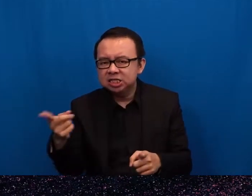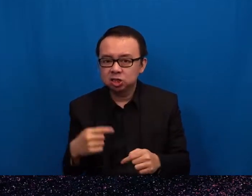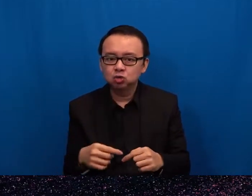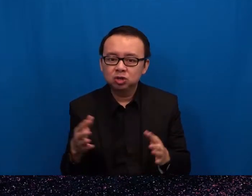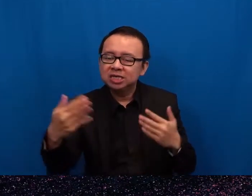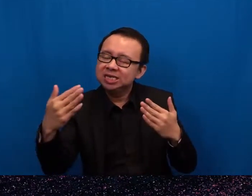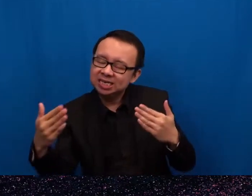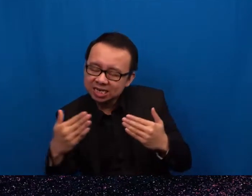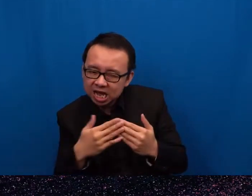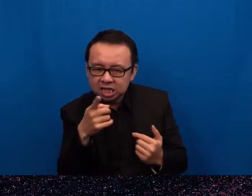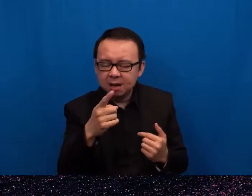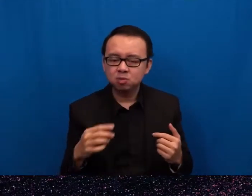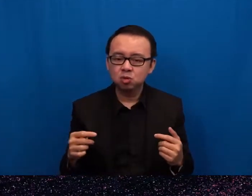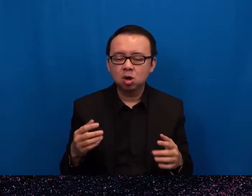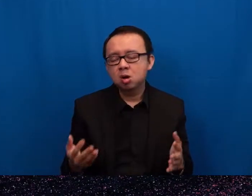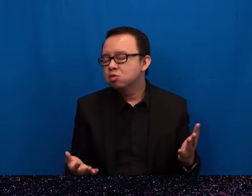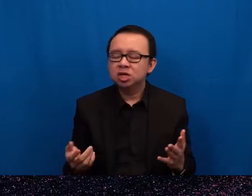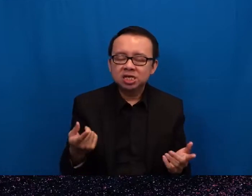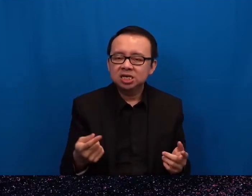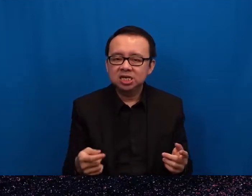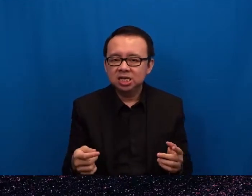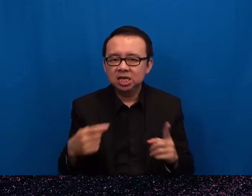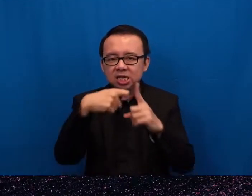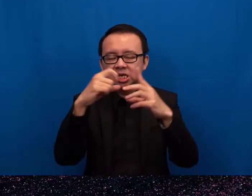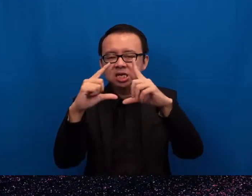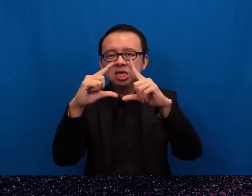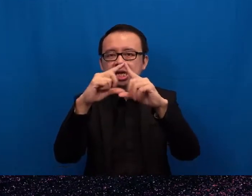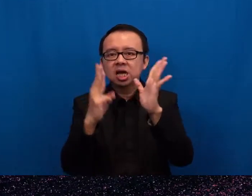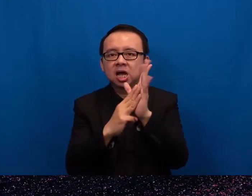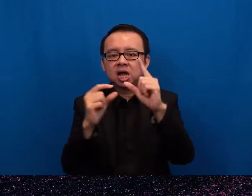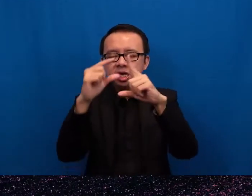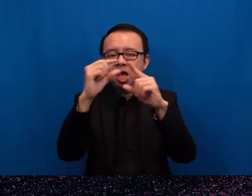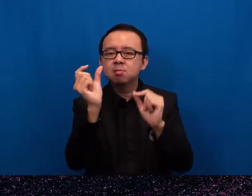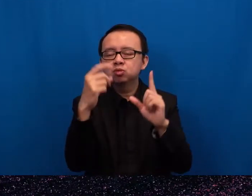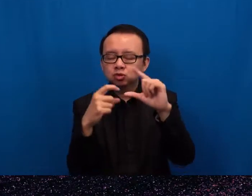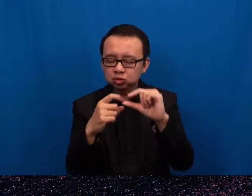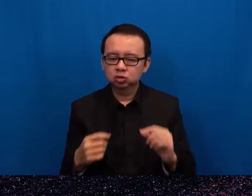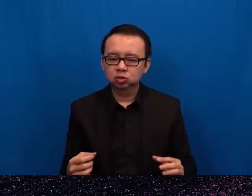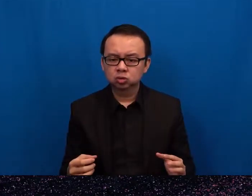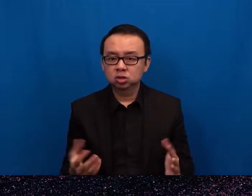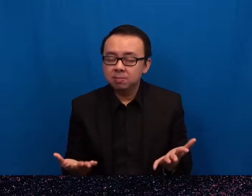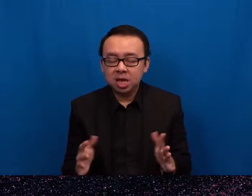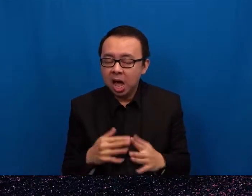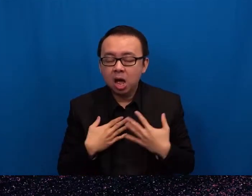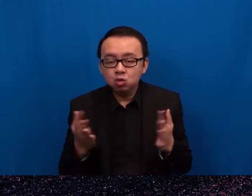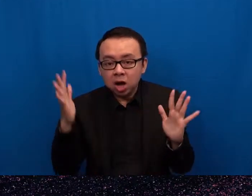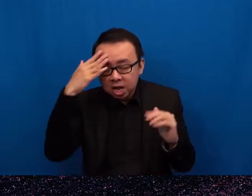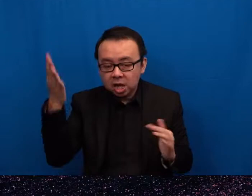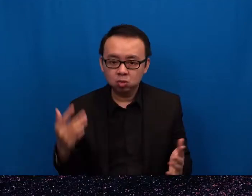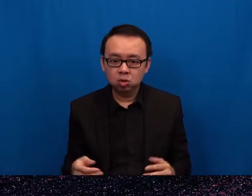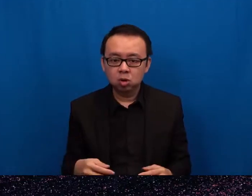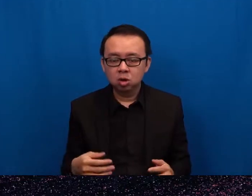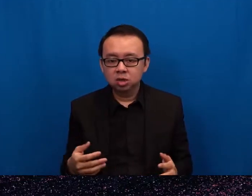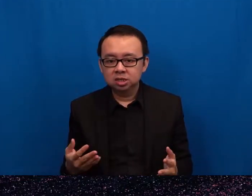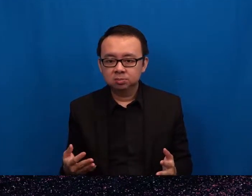di dekat Anda, mungkin di kampusnya. Zaman sekarang mungkin kita nggak bisa bebas bergerak ke sana sini karena social distancing. I know. Start with people you